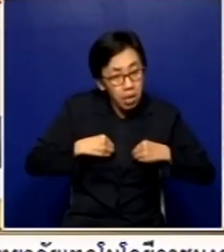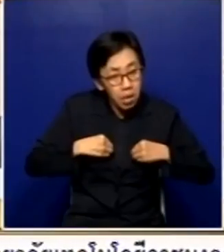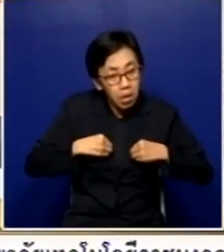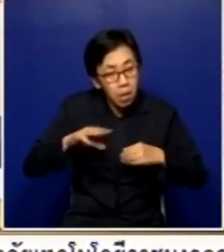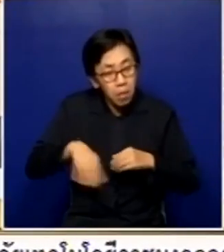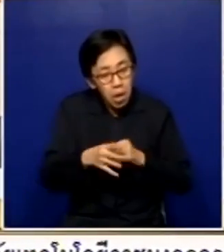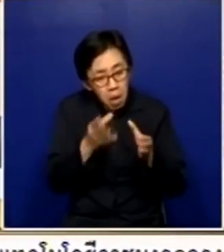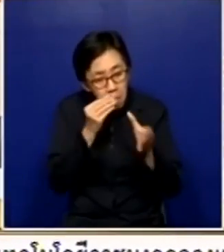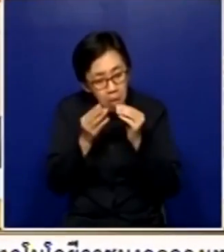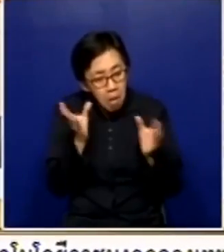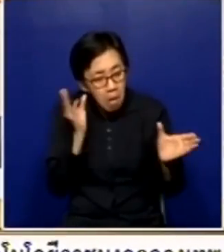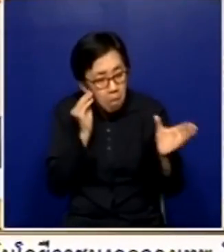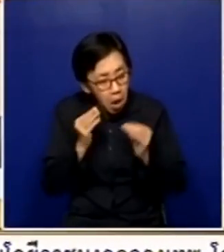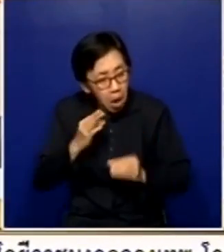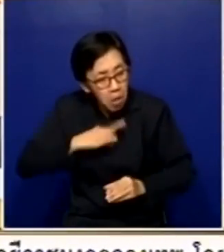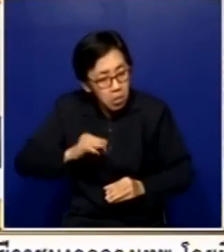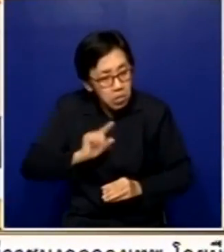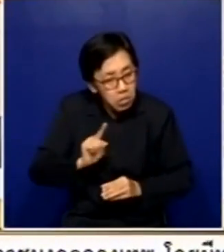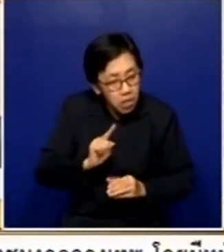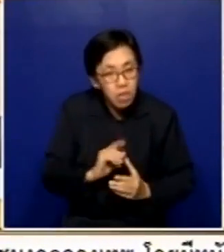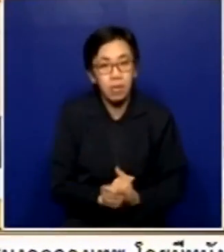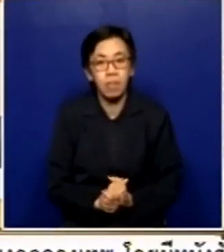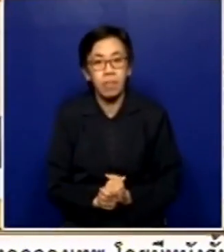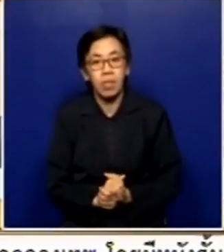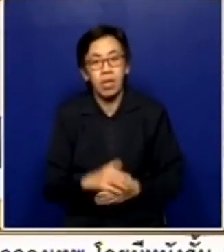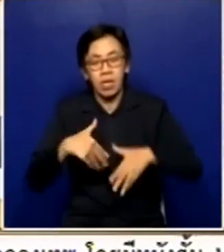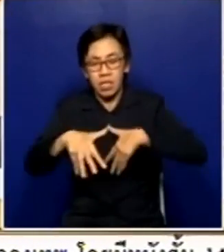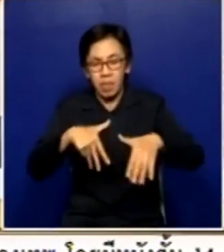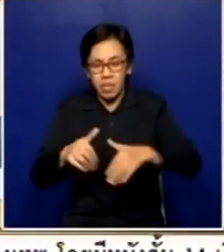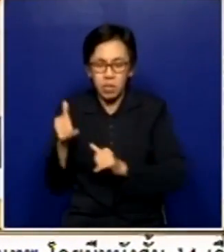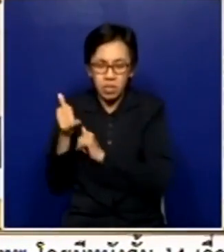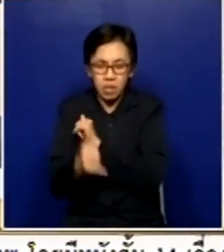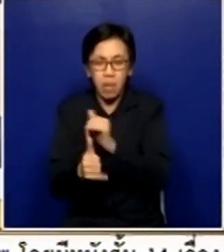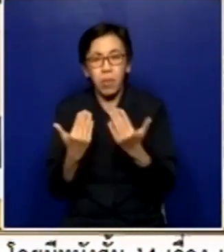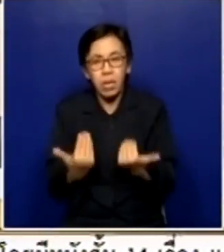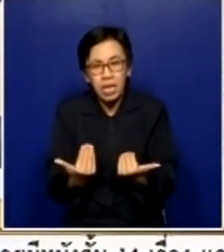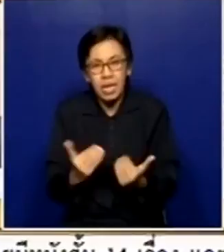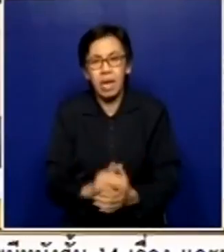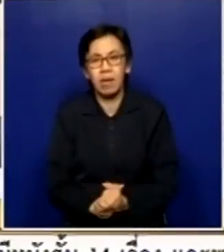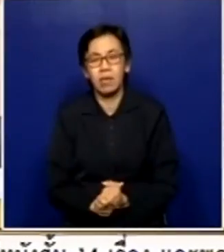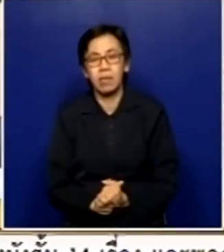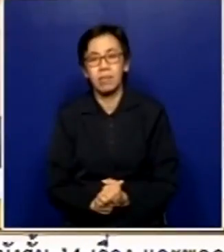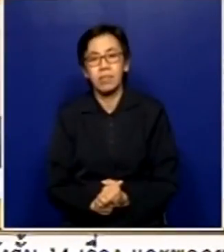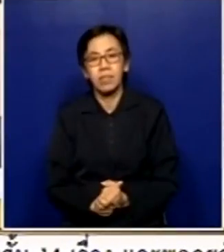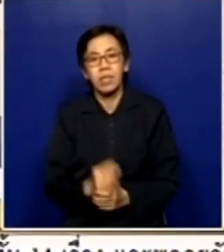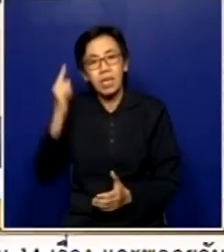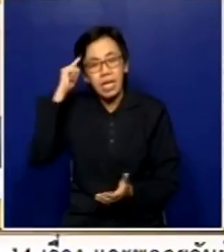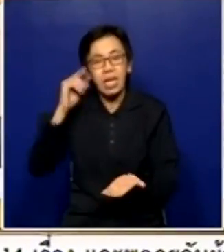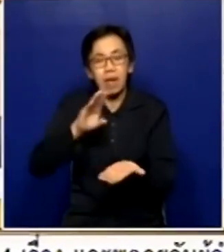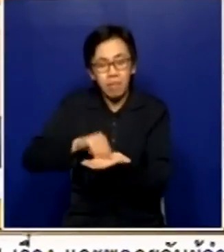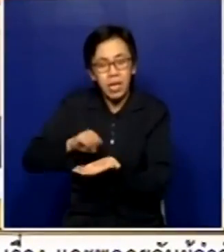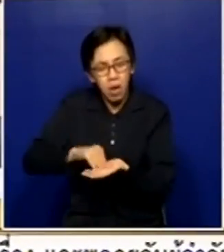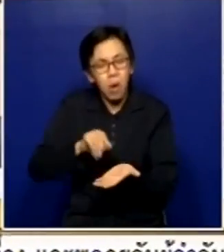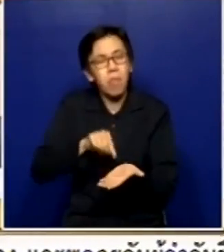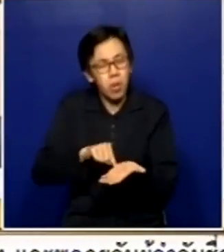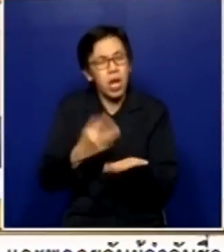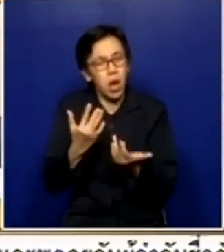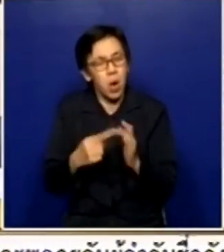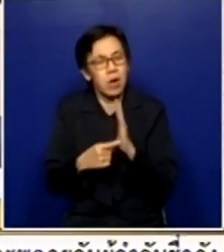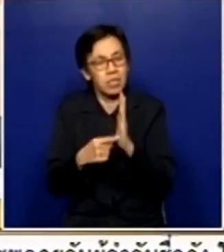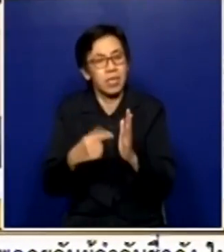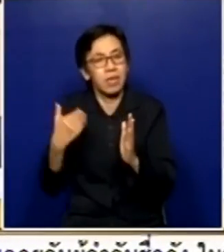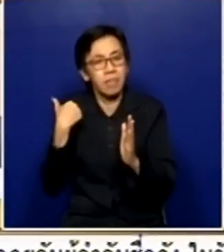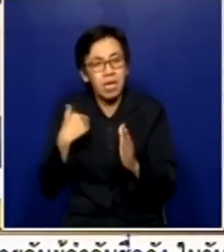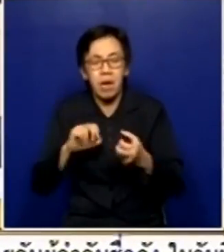อย่างไรแต่สิ่งที่เขานะครับขึ้นมันคงมีข้อเท็จจริงอีกบางประการหลายประการ